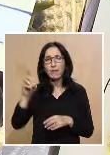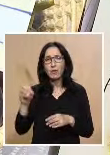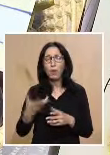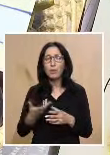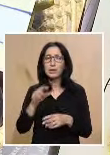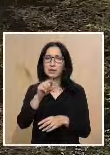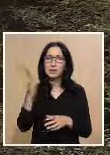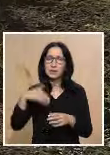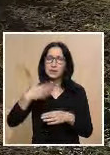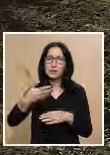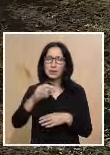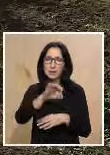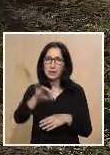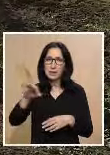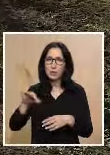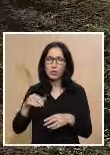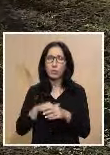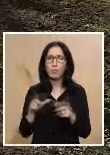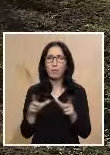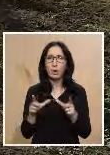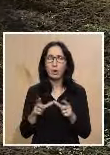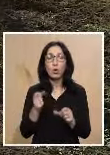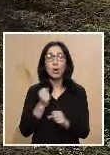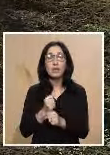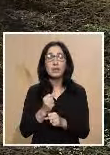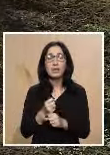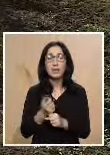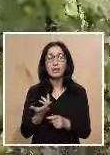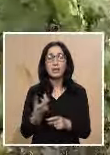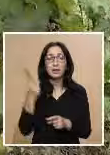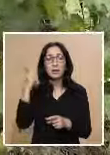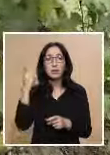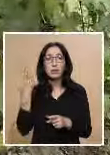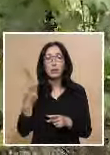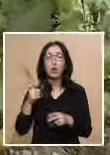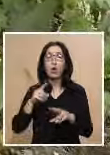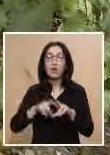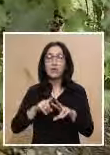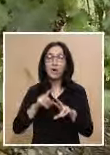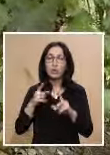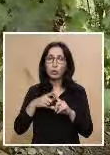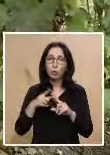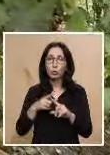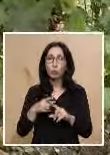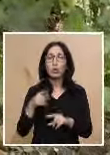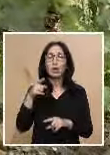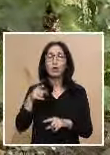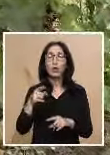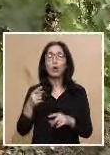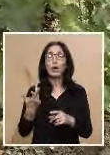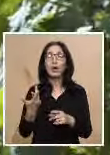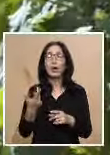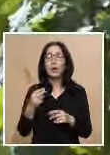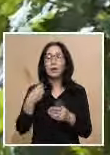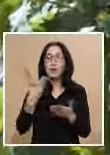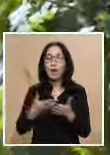на засаждането му в Марокко. Създателят му е професор, доктор на науките Иван Тодоров, като той е кръстил